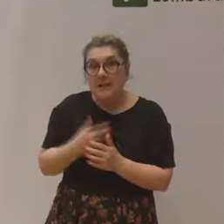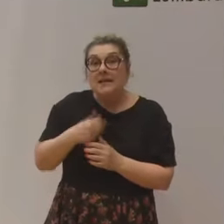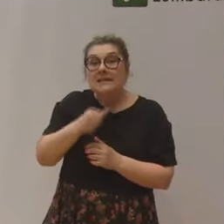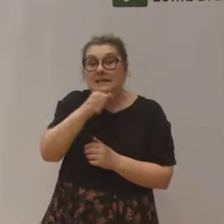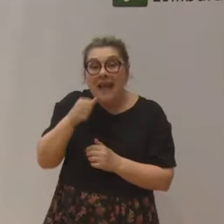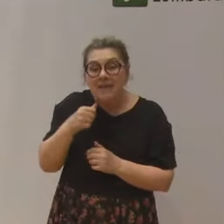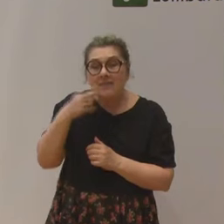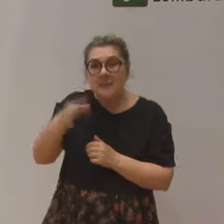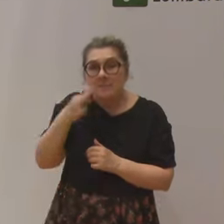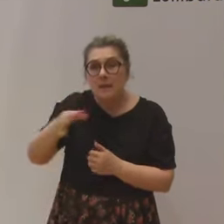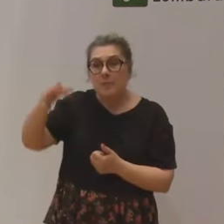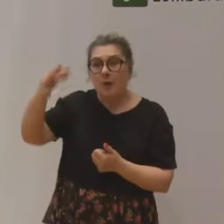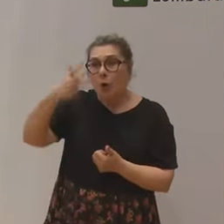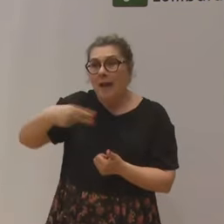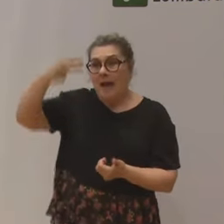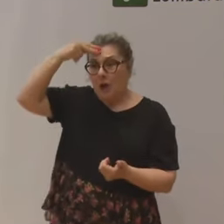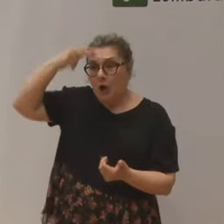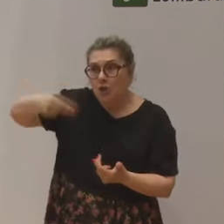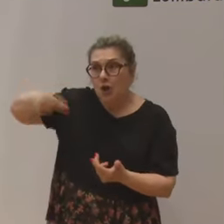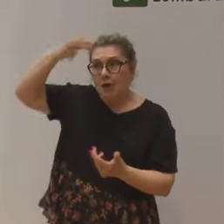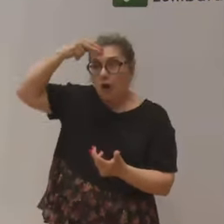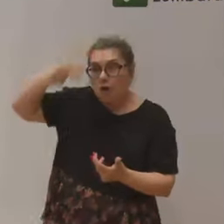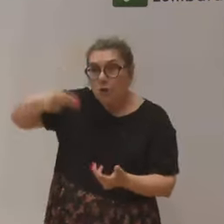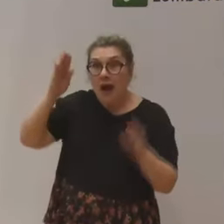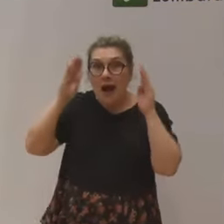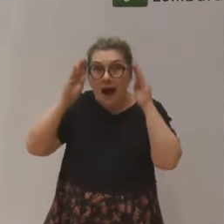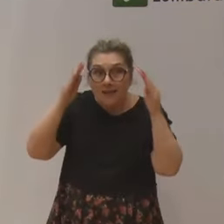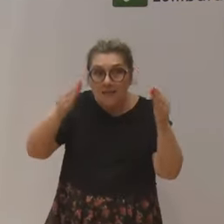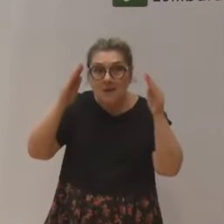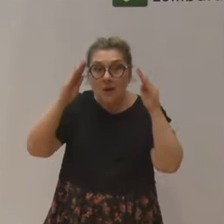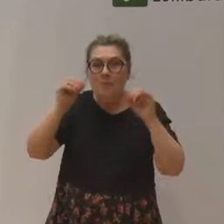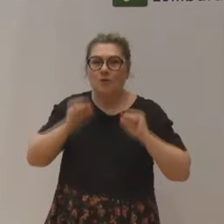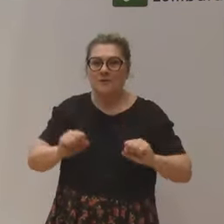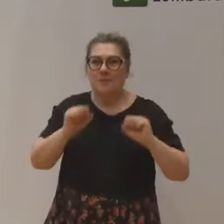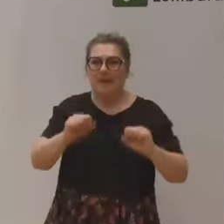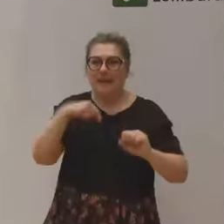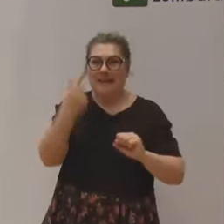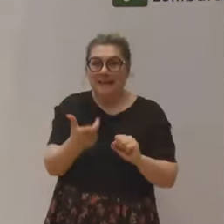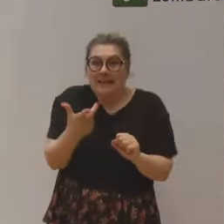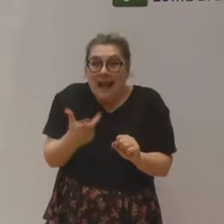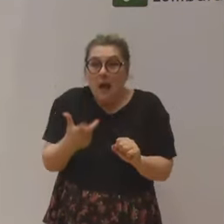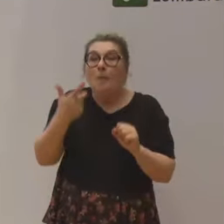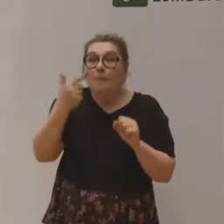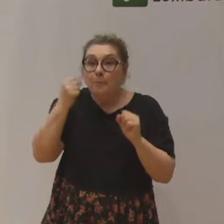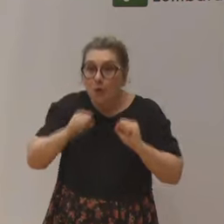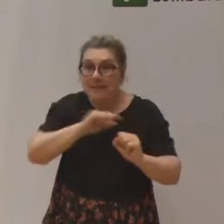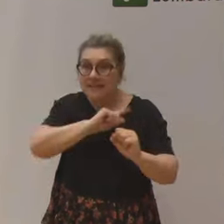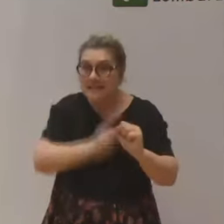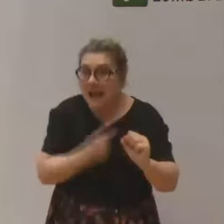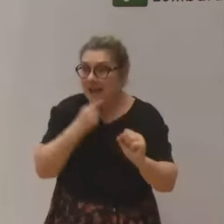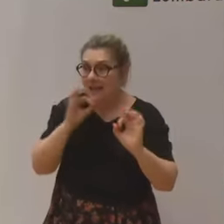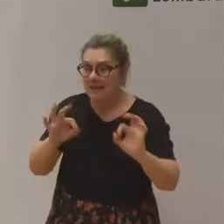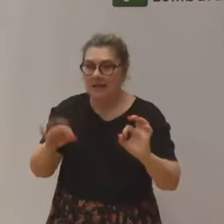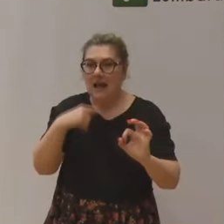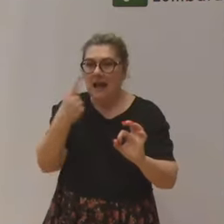in continuazione l'attenzione sulle possibilità, le potenzialità appunto che sono